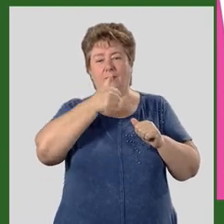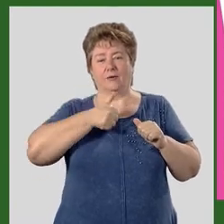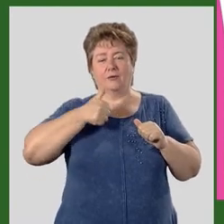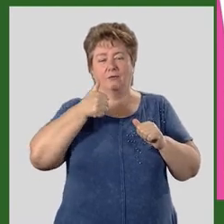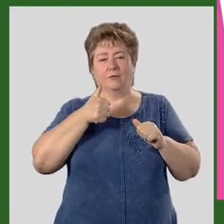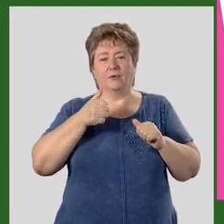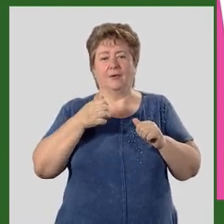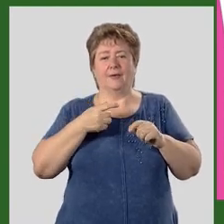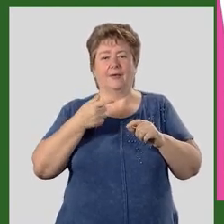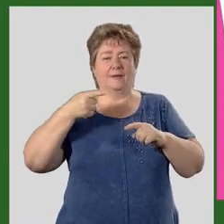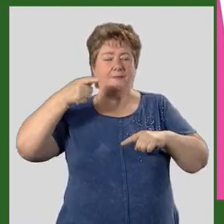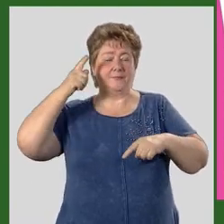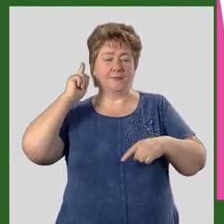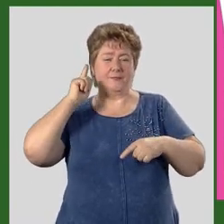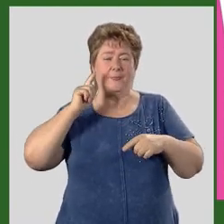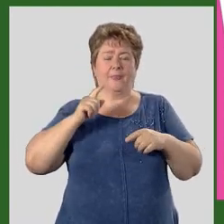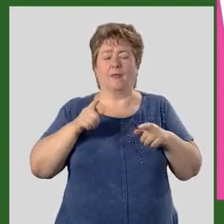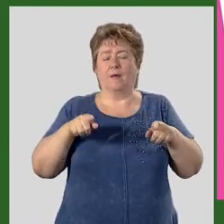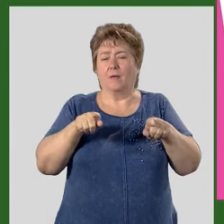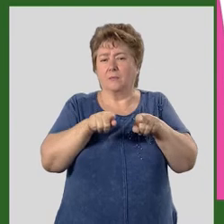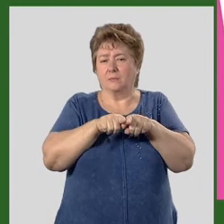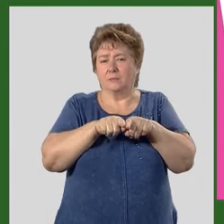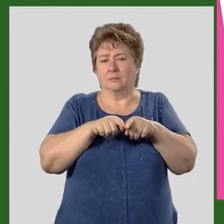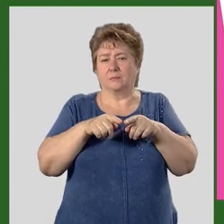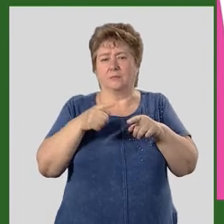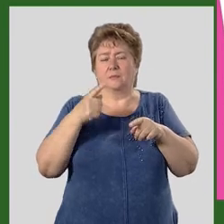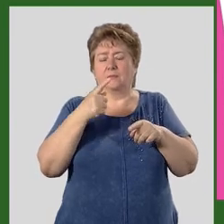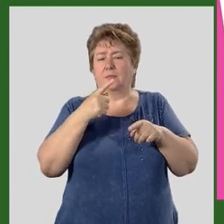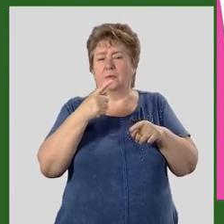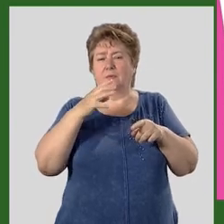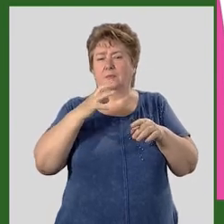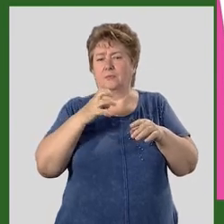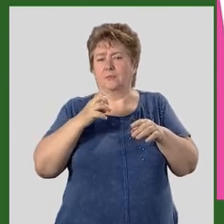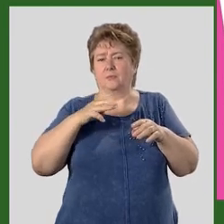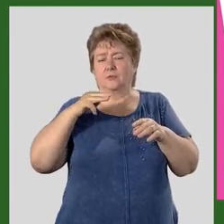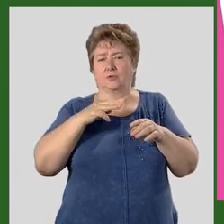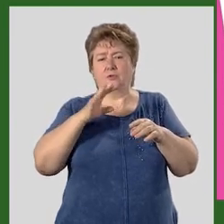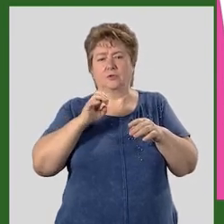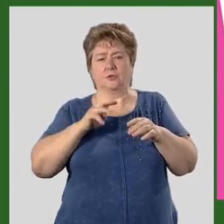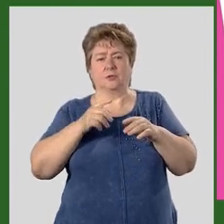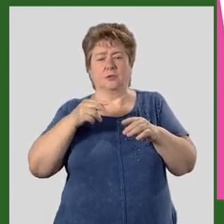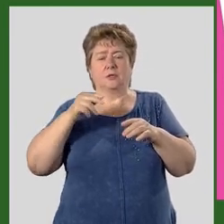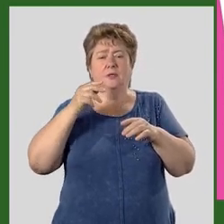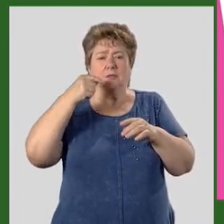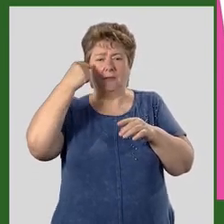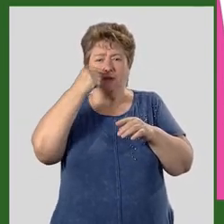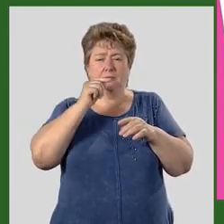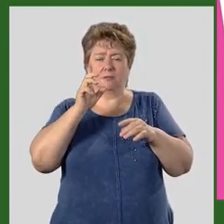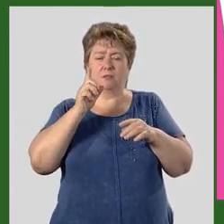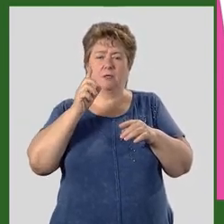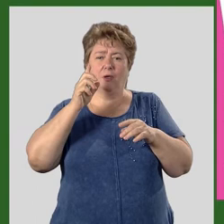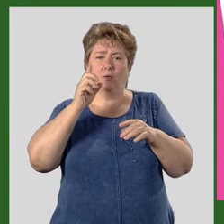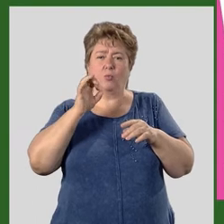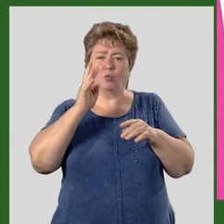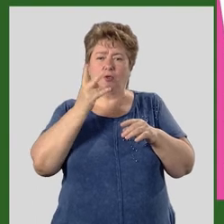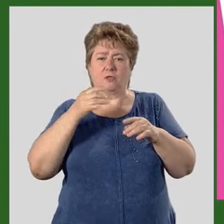645 годов нашей эры. Почти 1500 лет Сюань-Цзянь, китайский